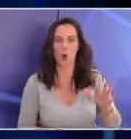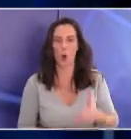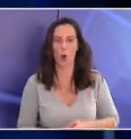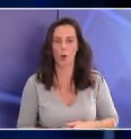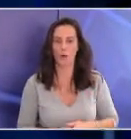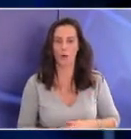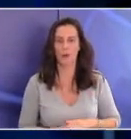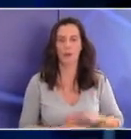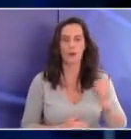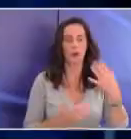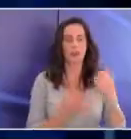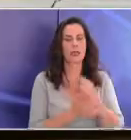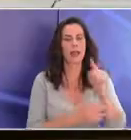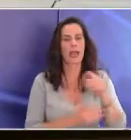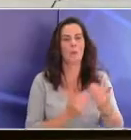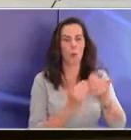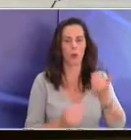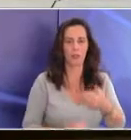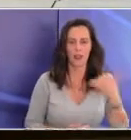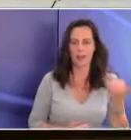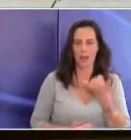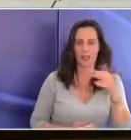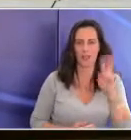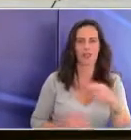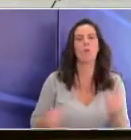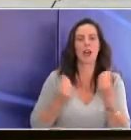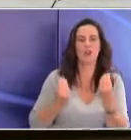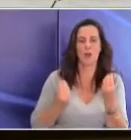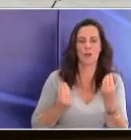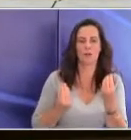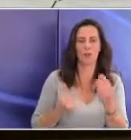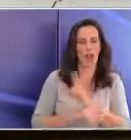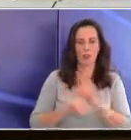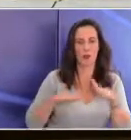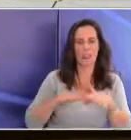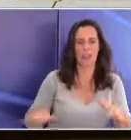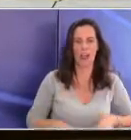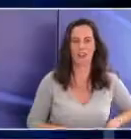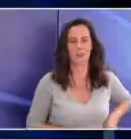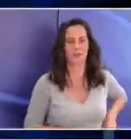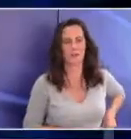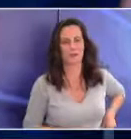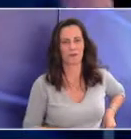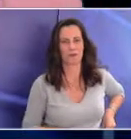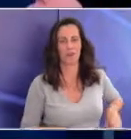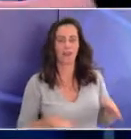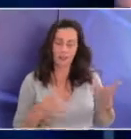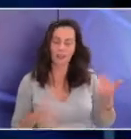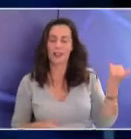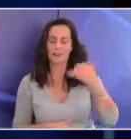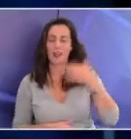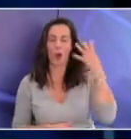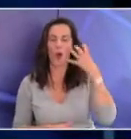דרך המוקדמות. נו, אז אתה רואה תמיד שזה דרך. אסור להתייאש. כן, הדרך החלופית שאנחנו תמיד